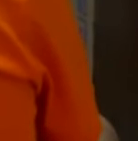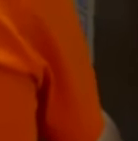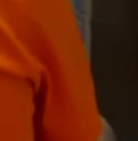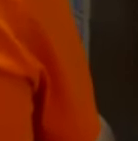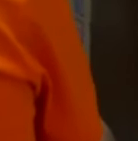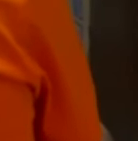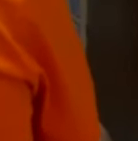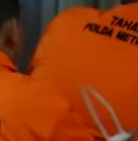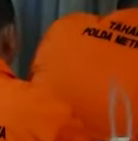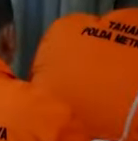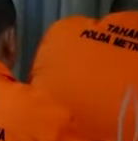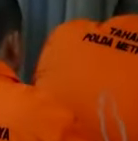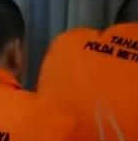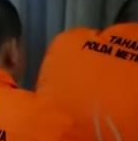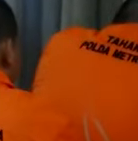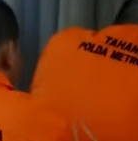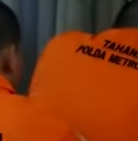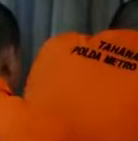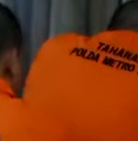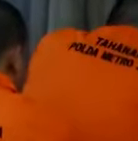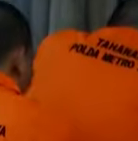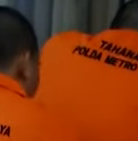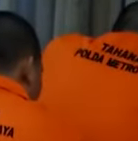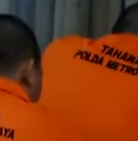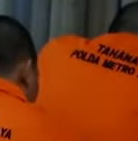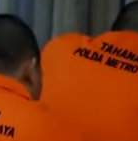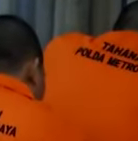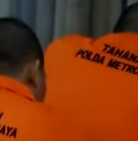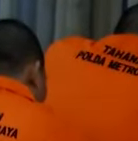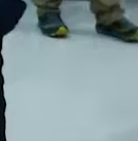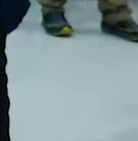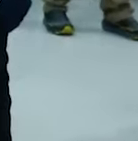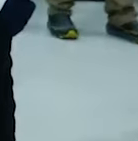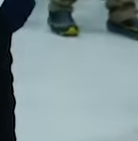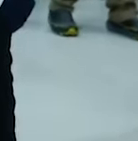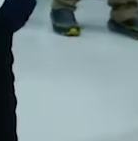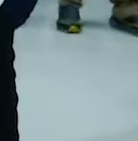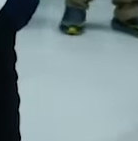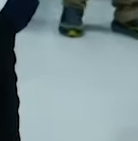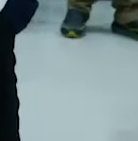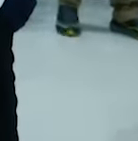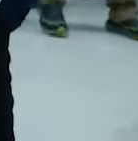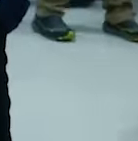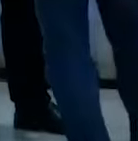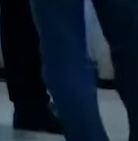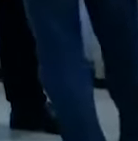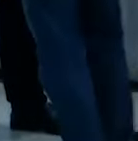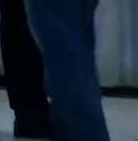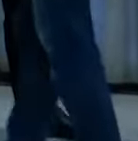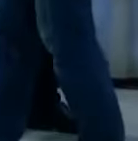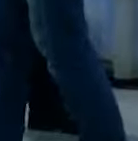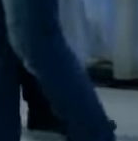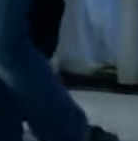Sementara Zulkarnain Apriliantoni alias Tony Tomang, mantan komisaris BUMN, merekrut dan mengkoordinir staf di kementerian. Selain